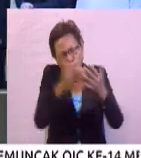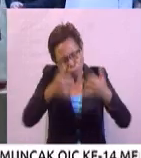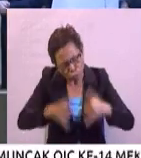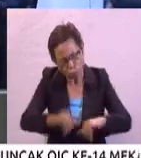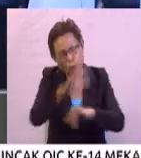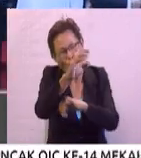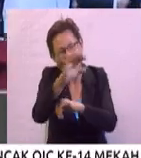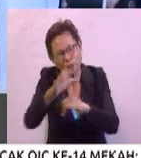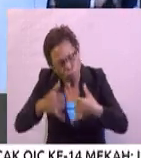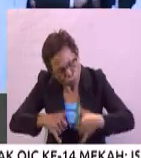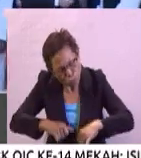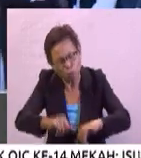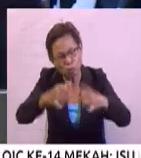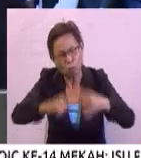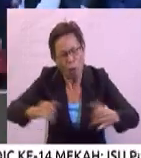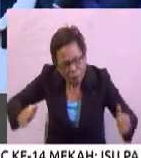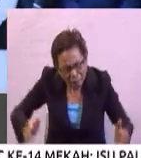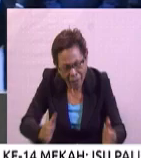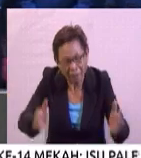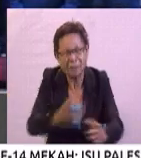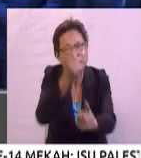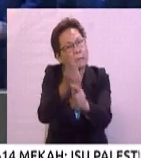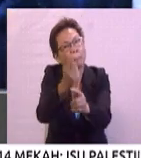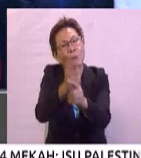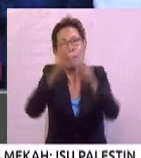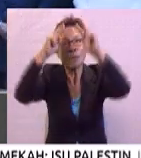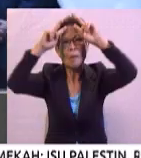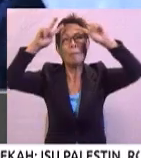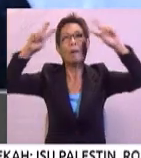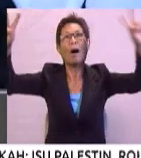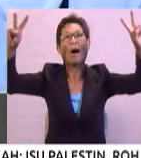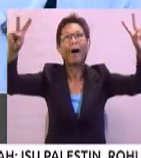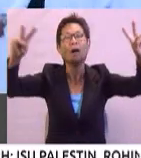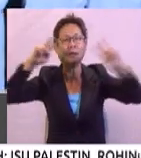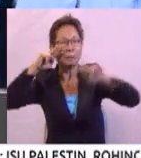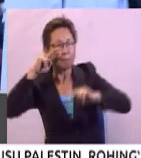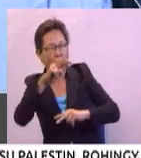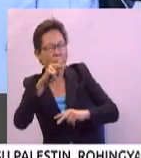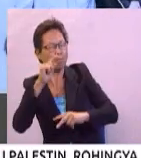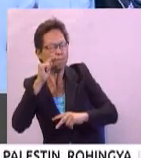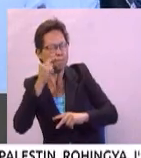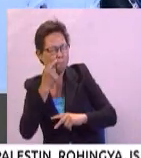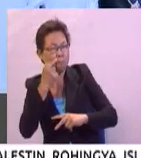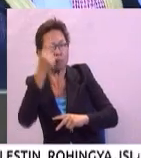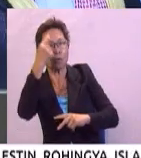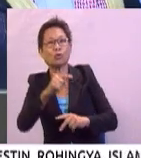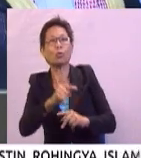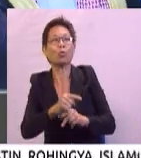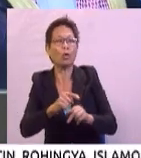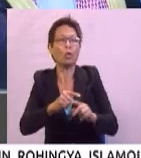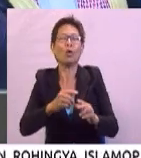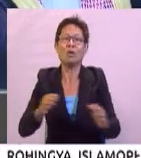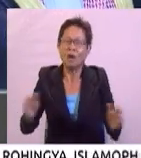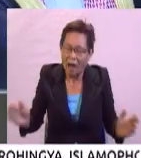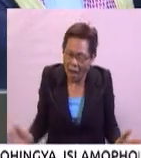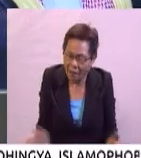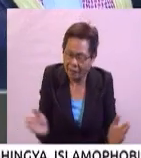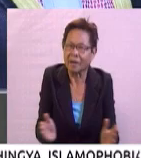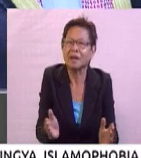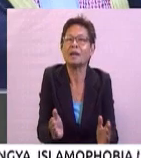berterusan OIC untuk menggalakkan dan mengekalkan keamanan dipandang serius bagi merangsang perkembangan positif dunia